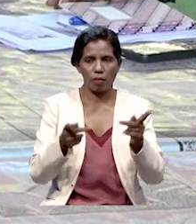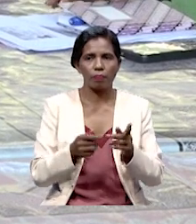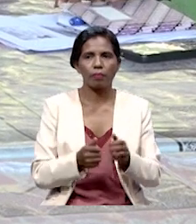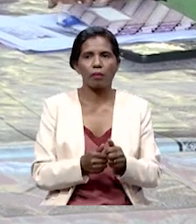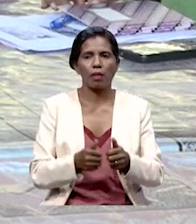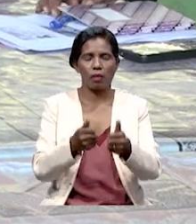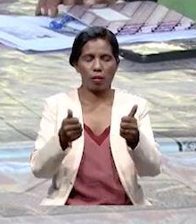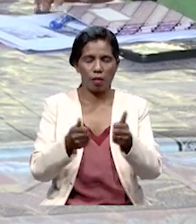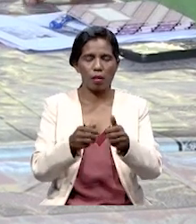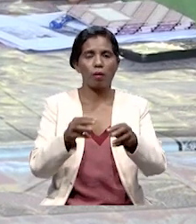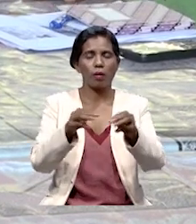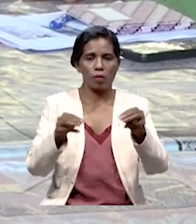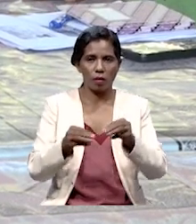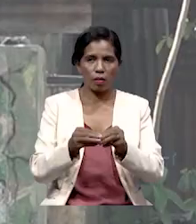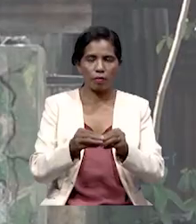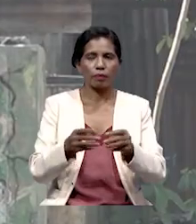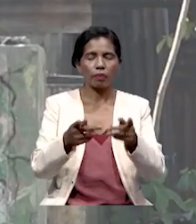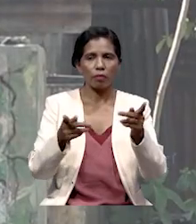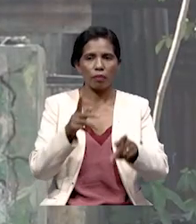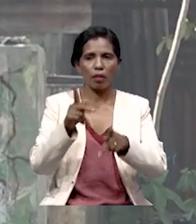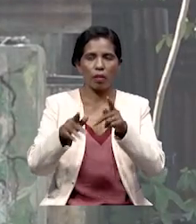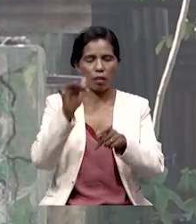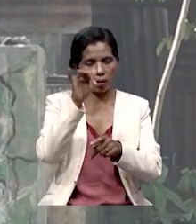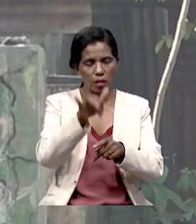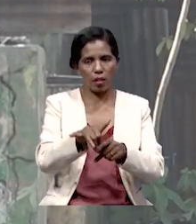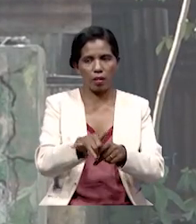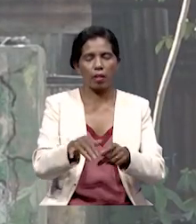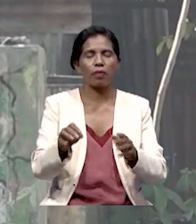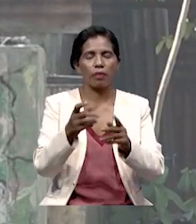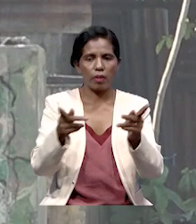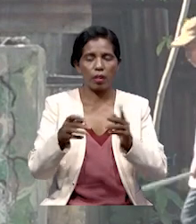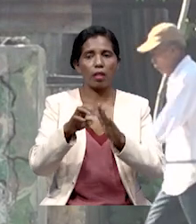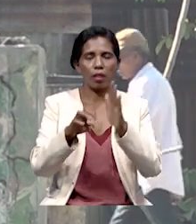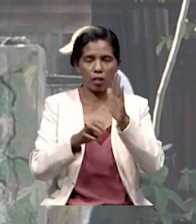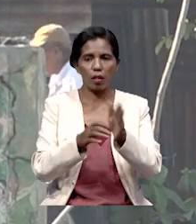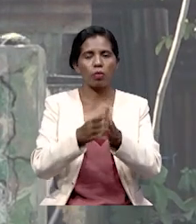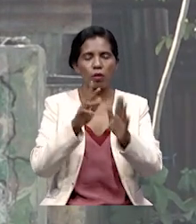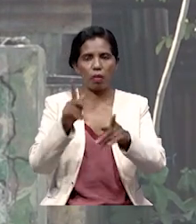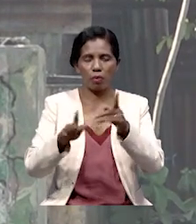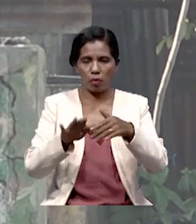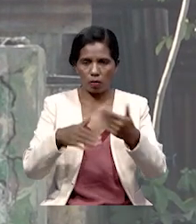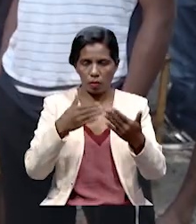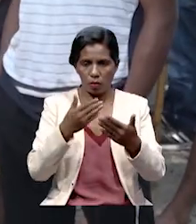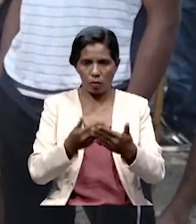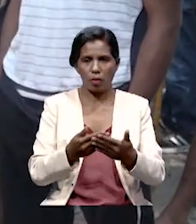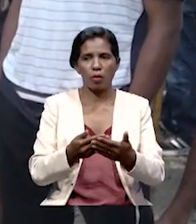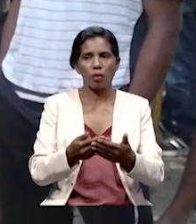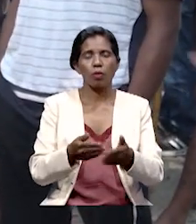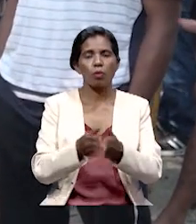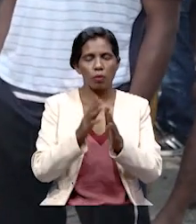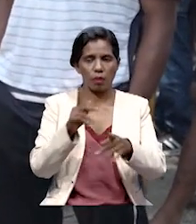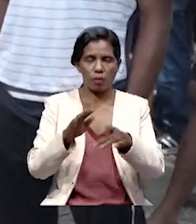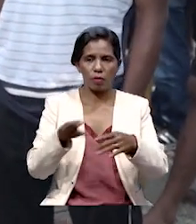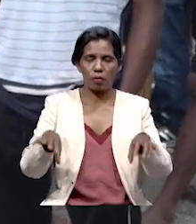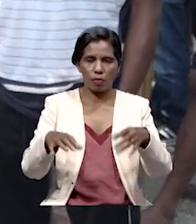administrativo Cristo Rei hateten rai nebe komunidade sira helane rai estado. Tamane husu ba komunidades tamane husu ba komunidade sira atu kopera